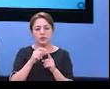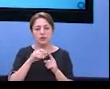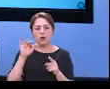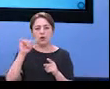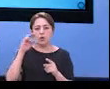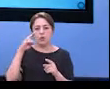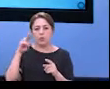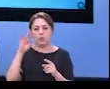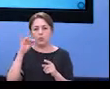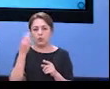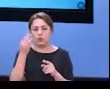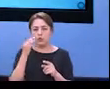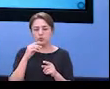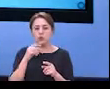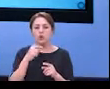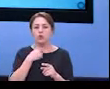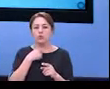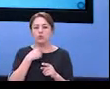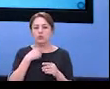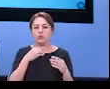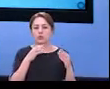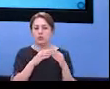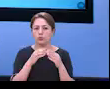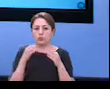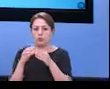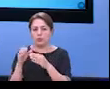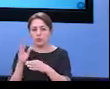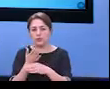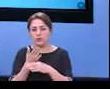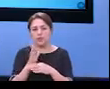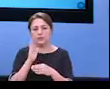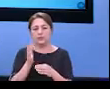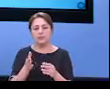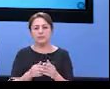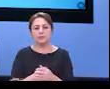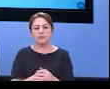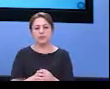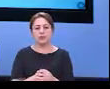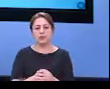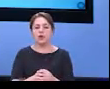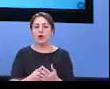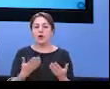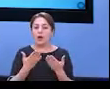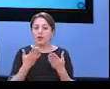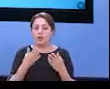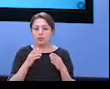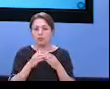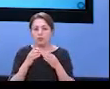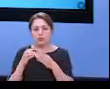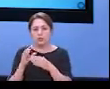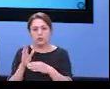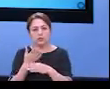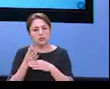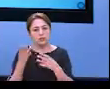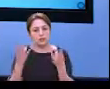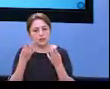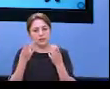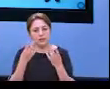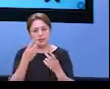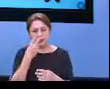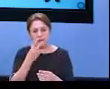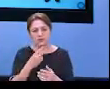so'zlardagi undosh tovushlarni guruhlarga ajratib olamiz. Xo'sh, qanday guruhlarga ajratishimiz kerak